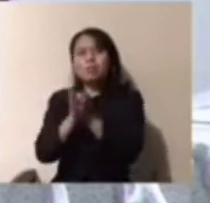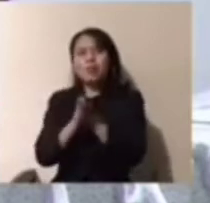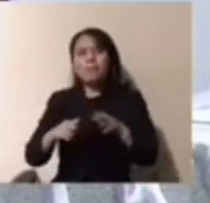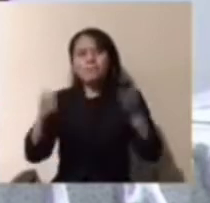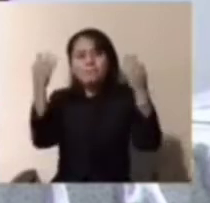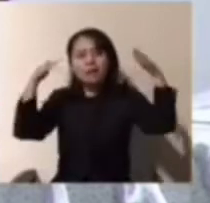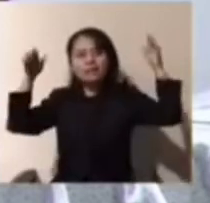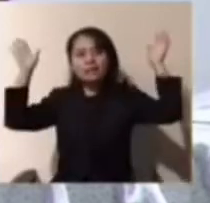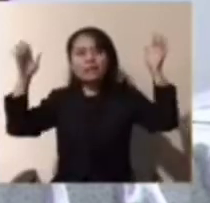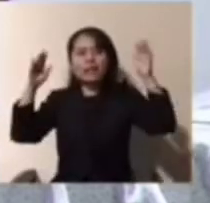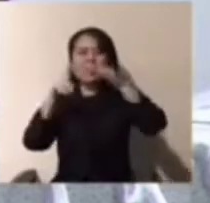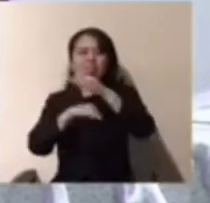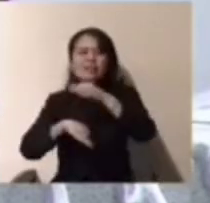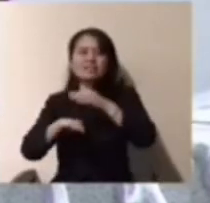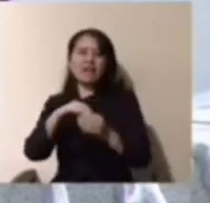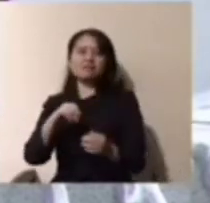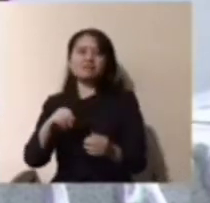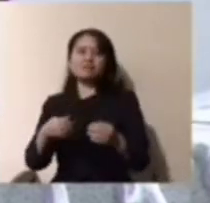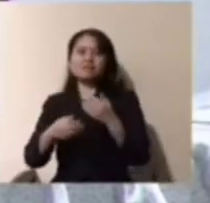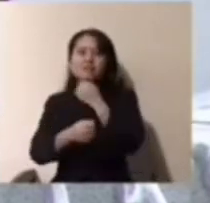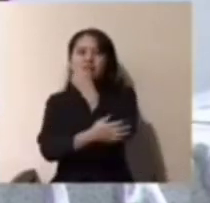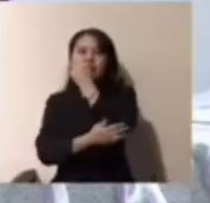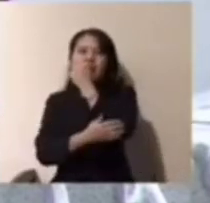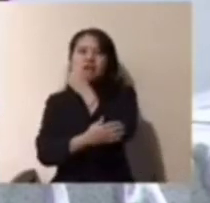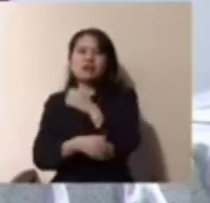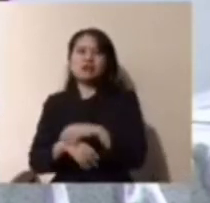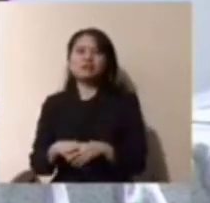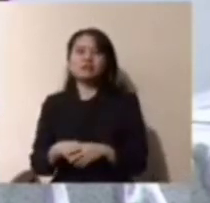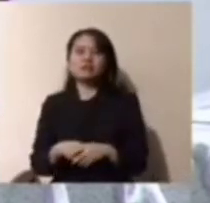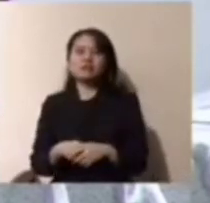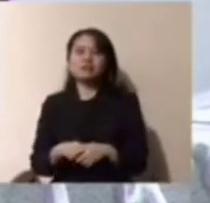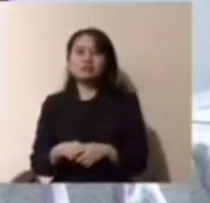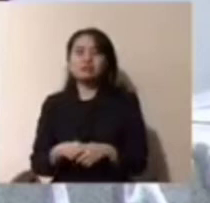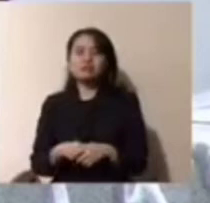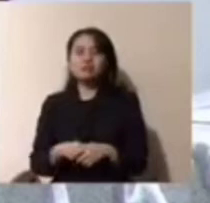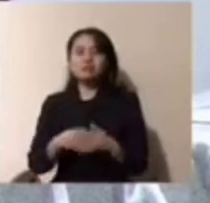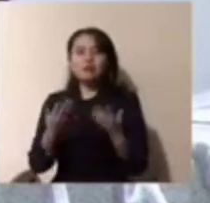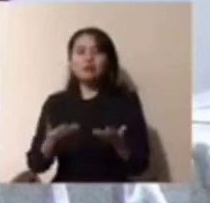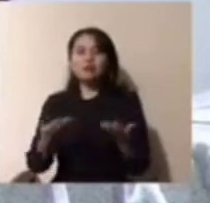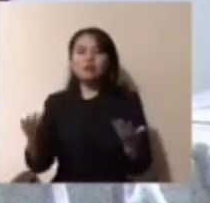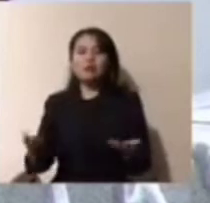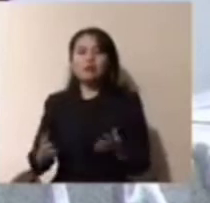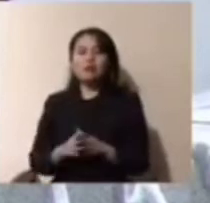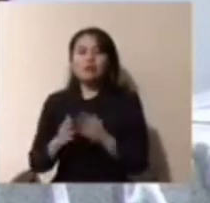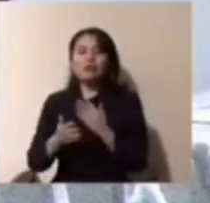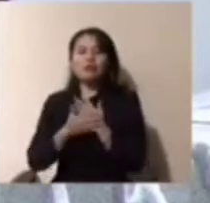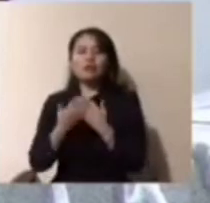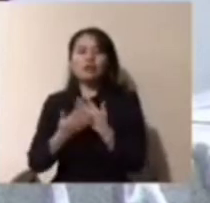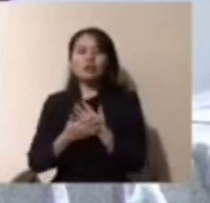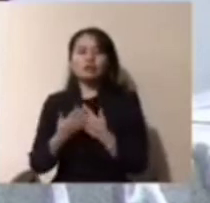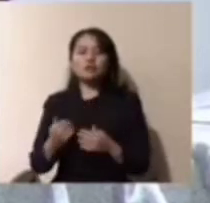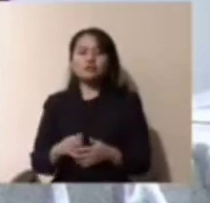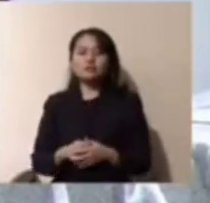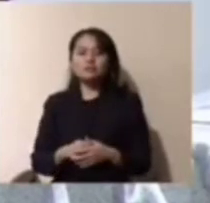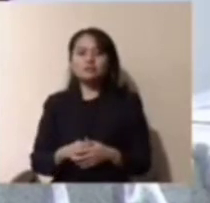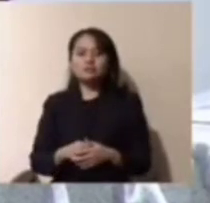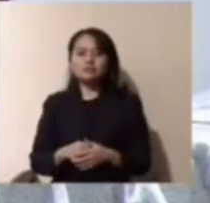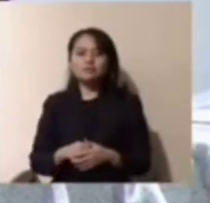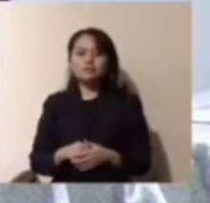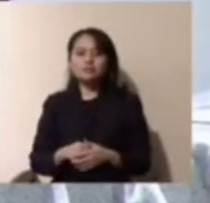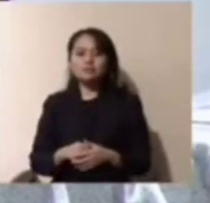Pancasila sebagai dasar negara kita. Saudari-saudaraku yang terkasih,